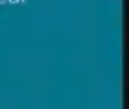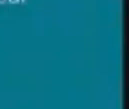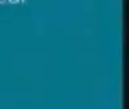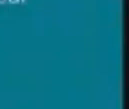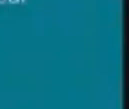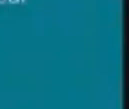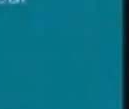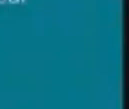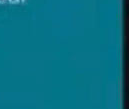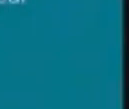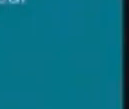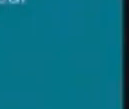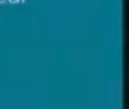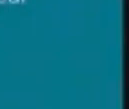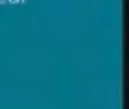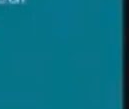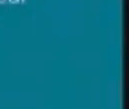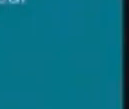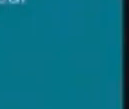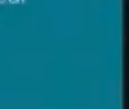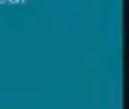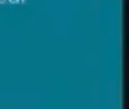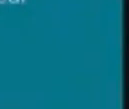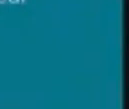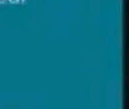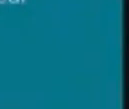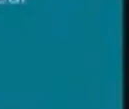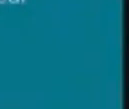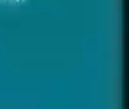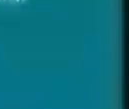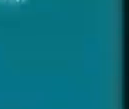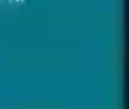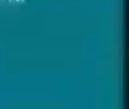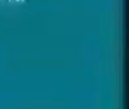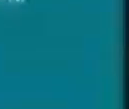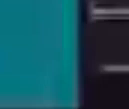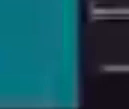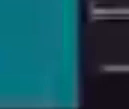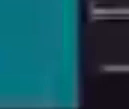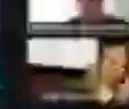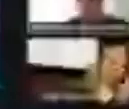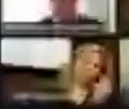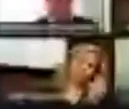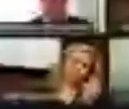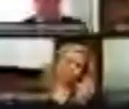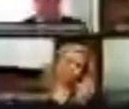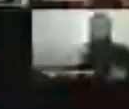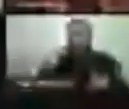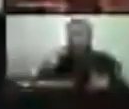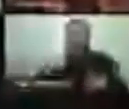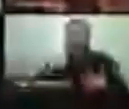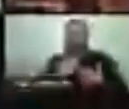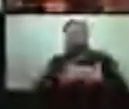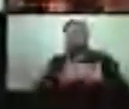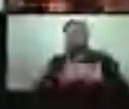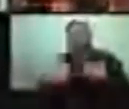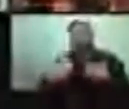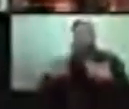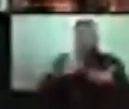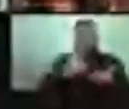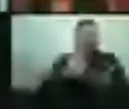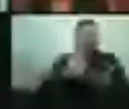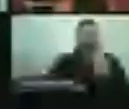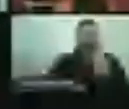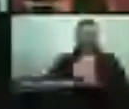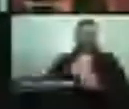Nilipewa idhini ya kufanya maamuzi kuhusiana na kuvaa maski, na ningependa